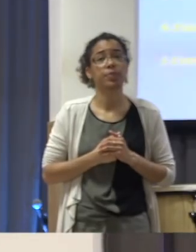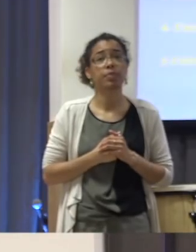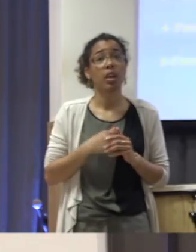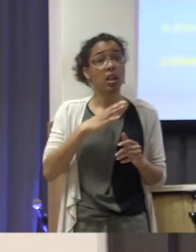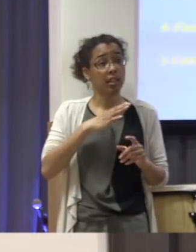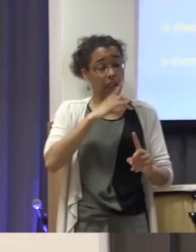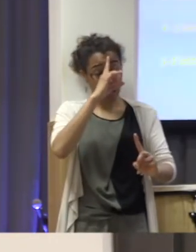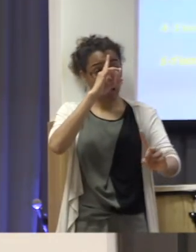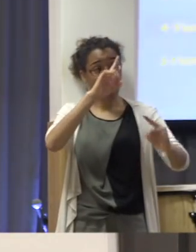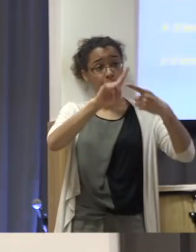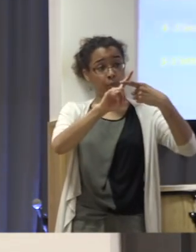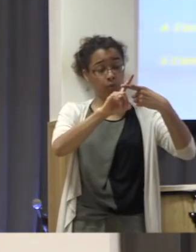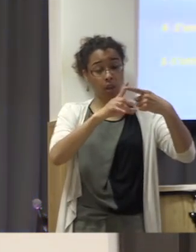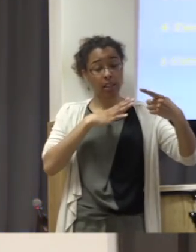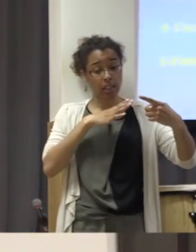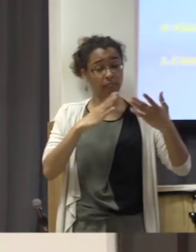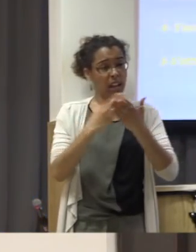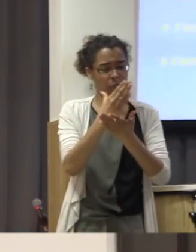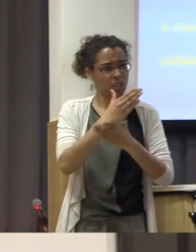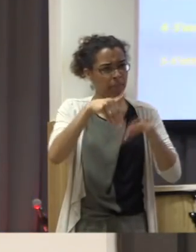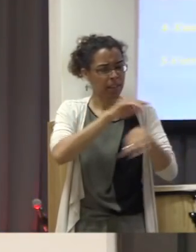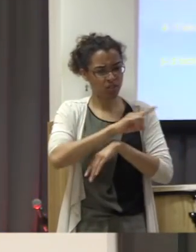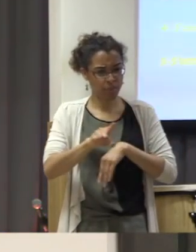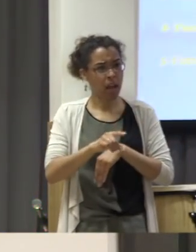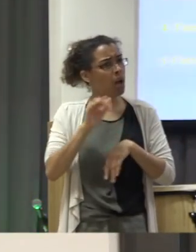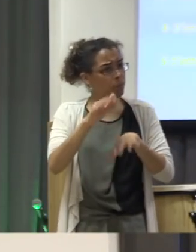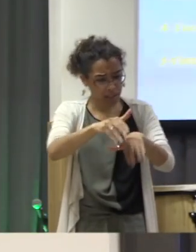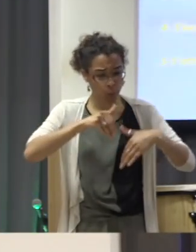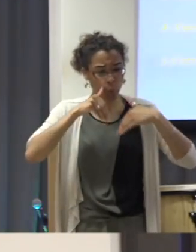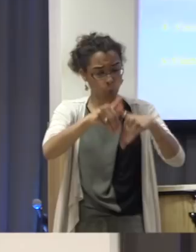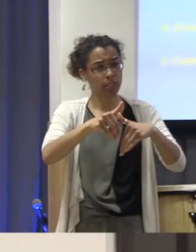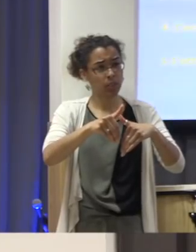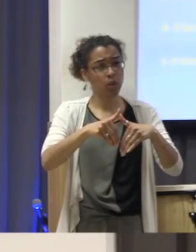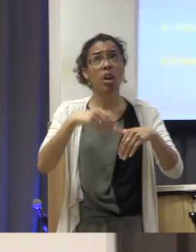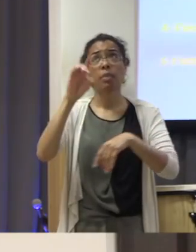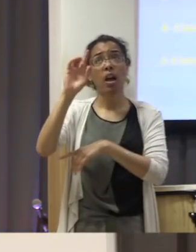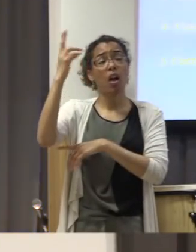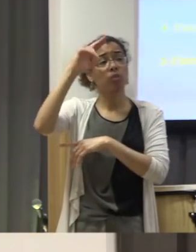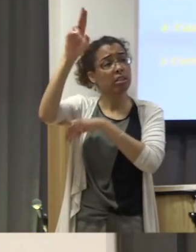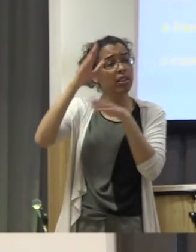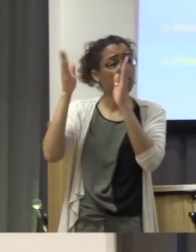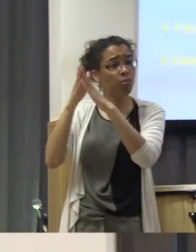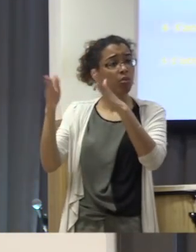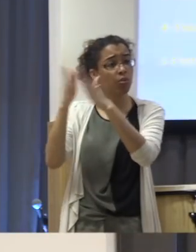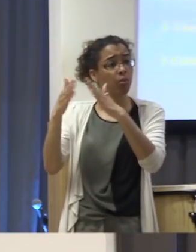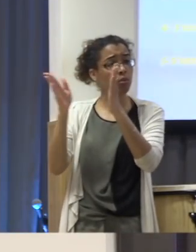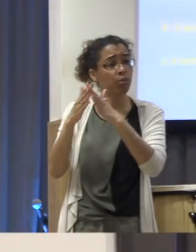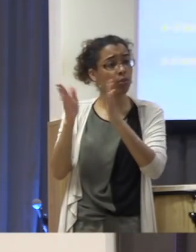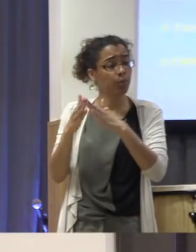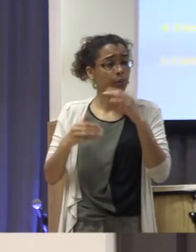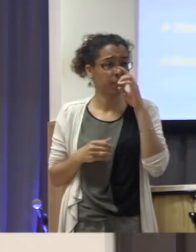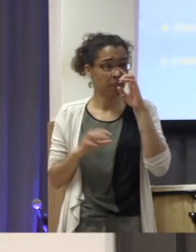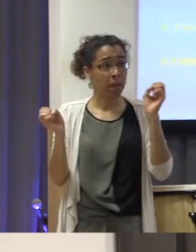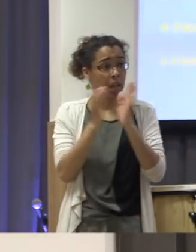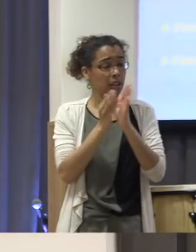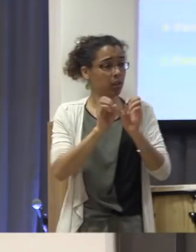but, tu as fait un projet. Le projet n'a pas marché. Continue, persévère, demande aussi au Seigneur. Il faut s'attendre à Dieu.